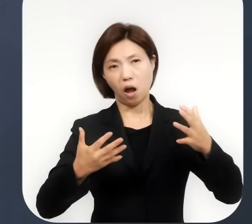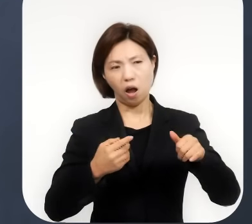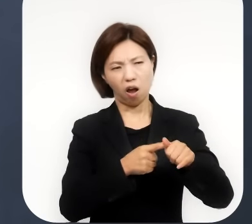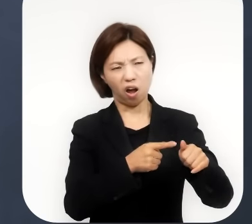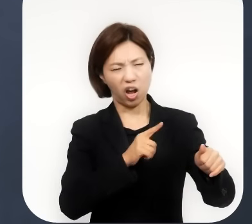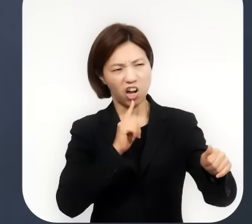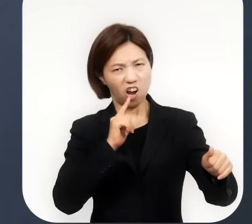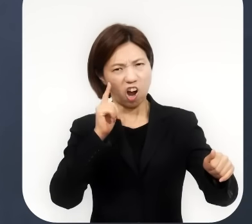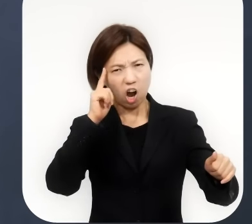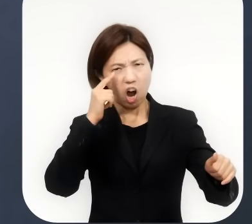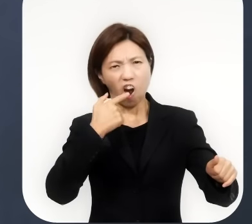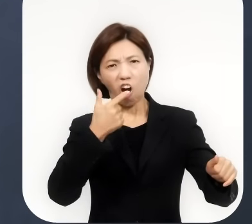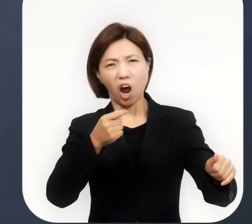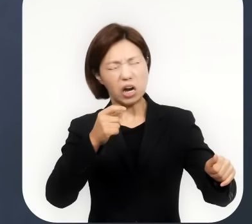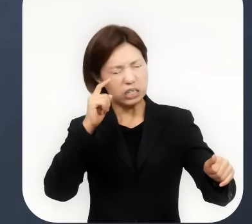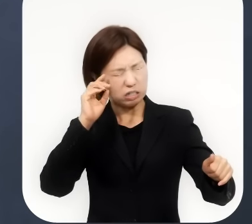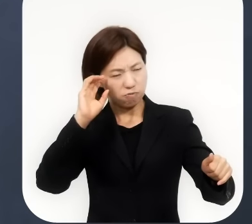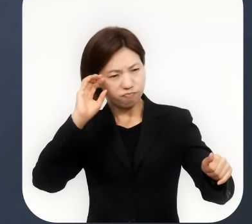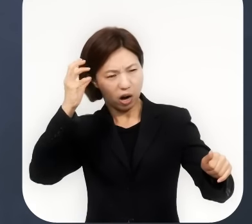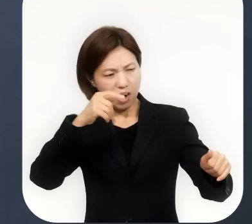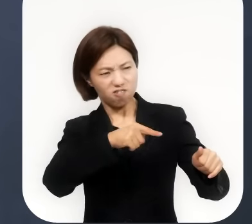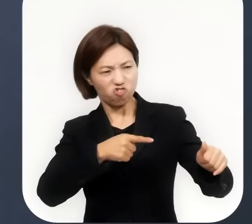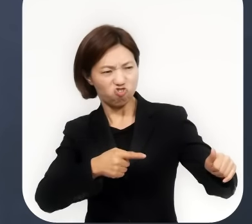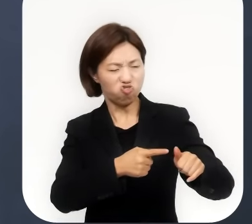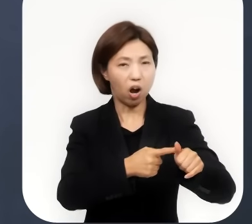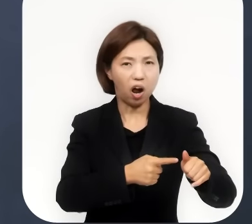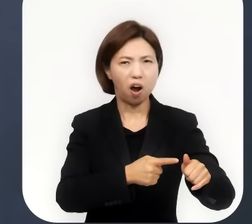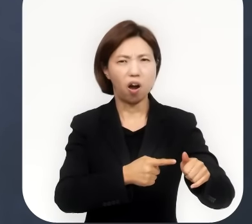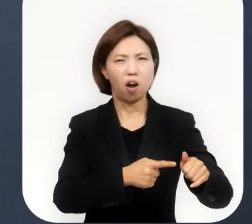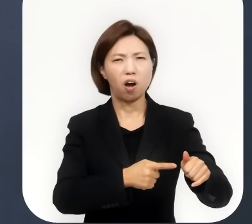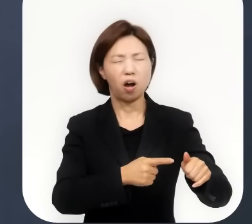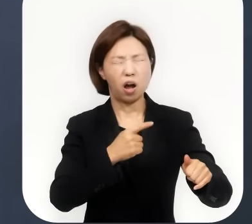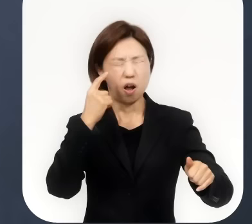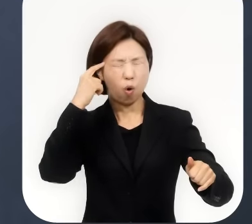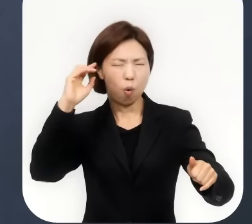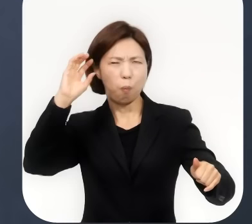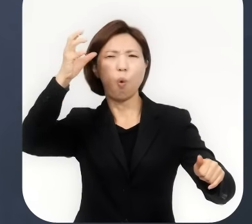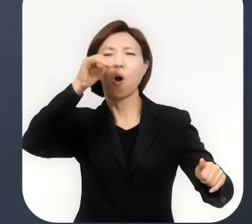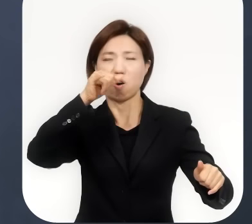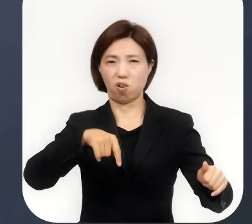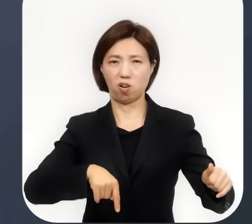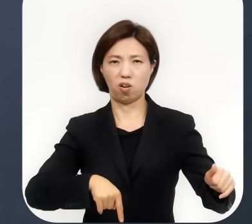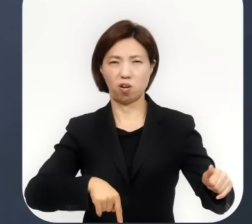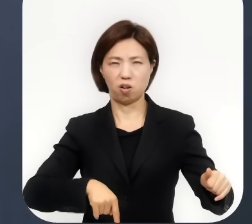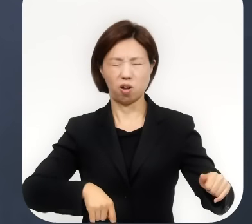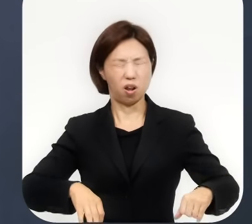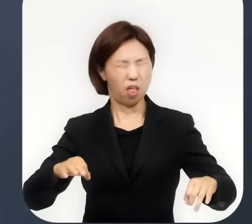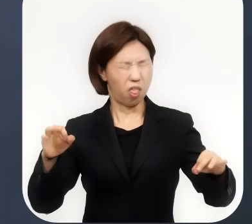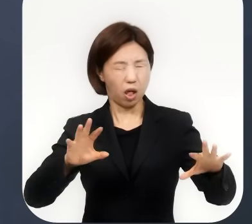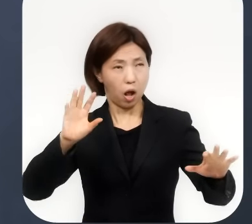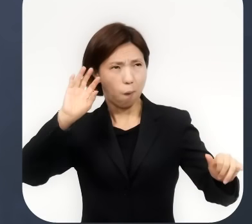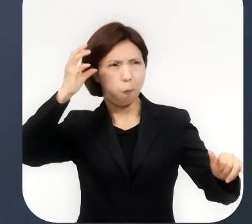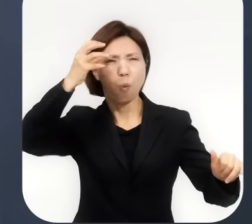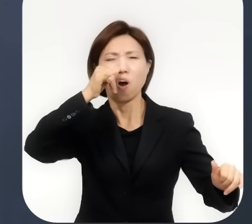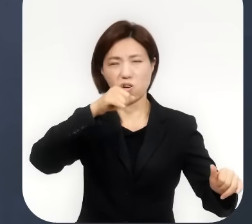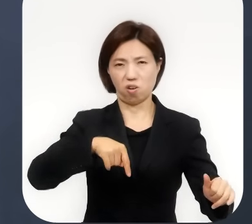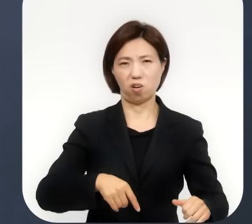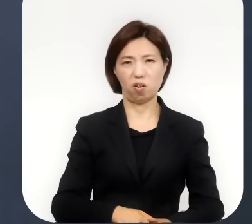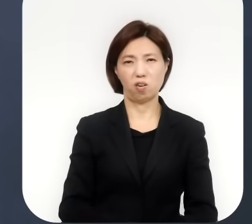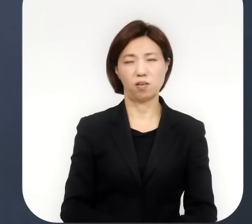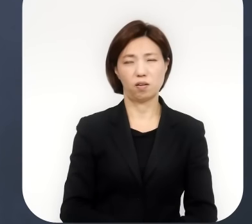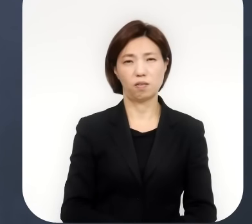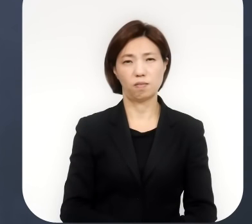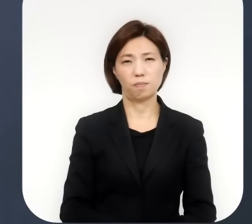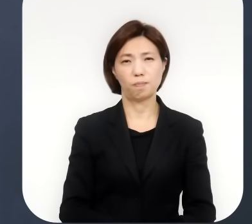보이기 때문에 악마처럼 보이기 때문에 저런 인간은 죽여도 된다 이런 이제 순간적 심리가